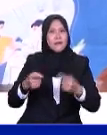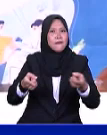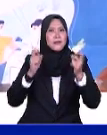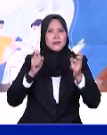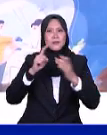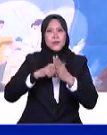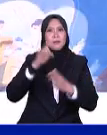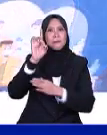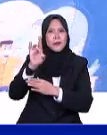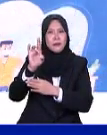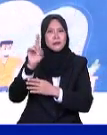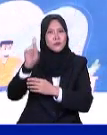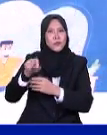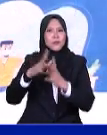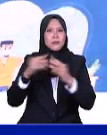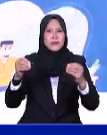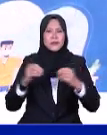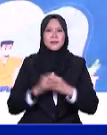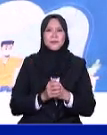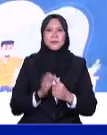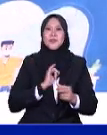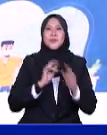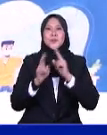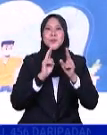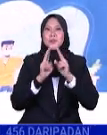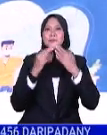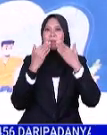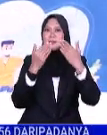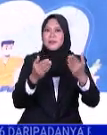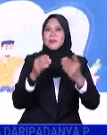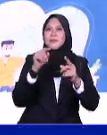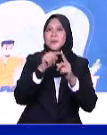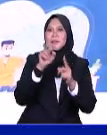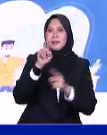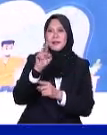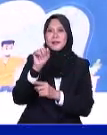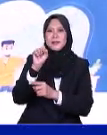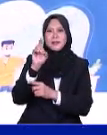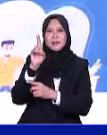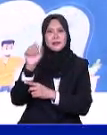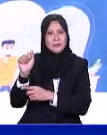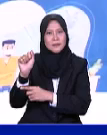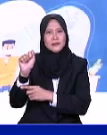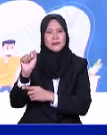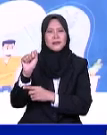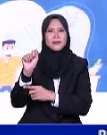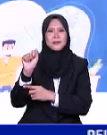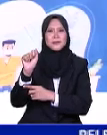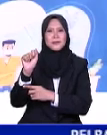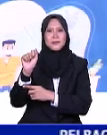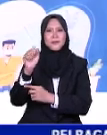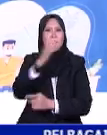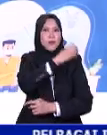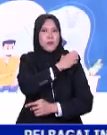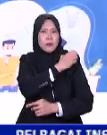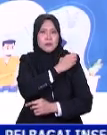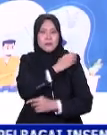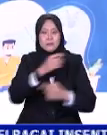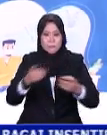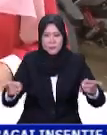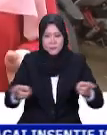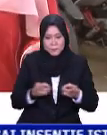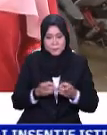dicepatkan bulan 8 ni kata. Saya pun nak ucapkan terima kasih pada RISDA, pada OA, Jakua, Jempol